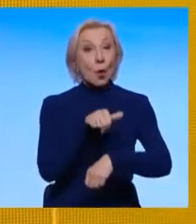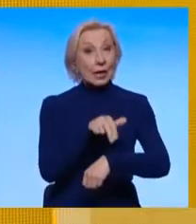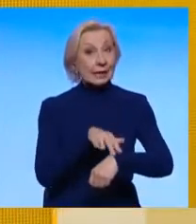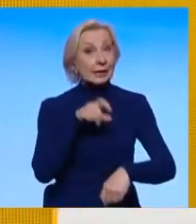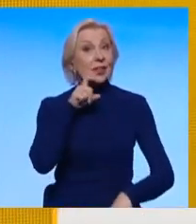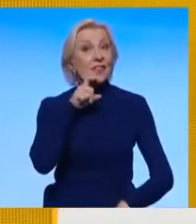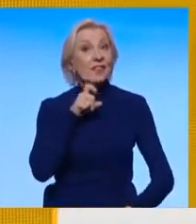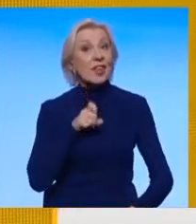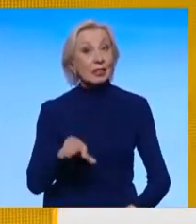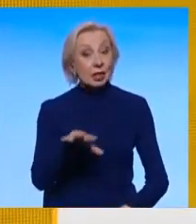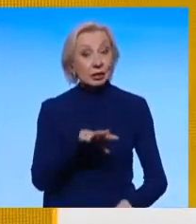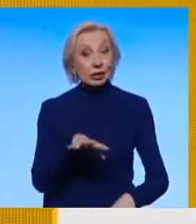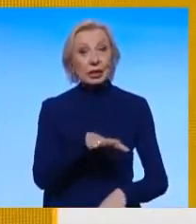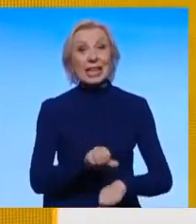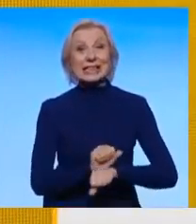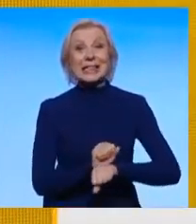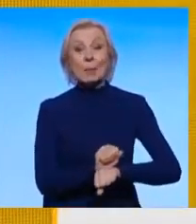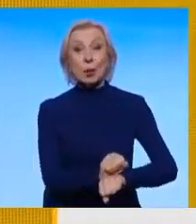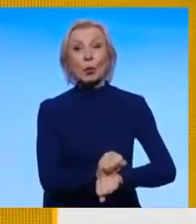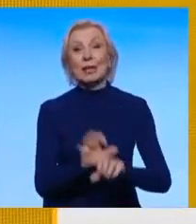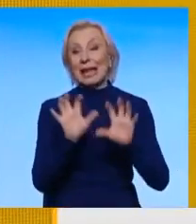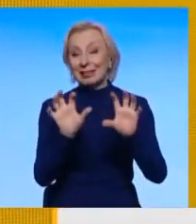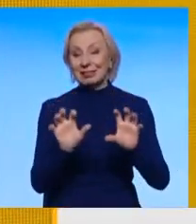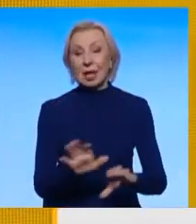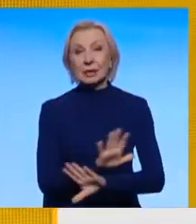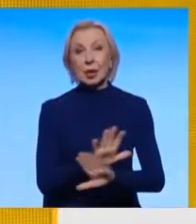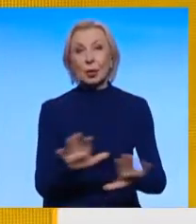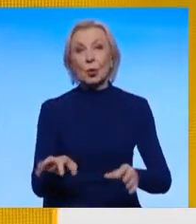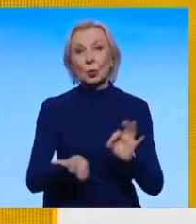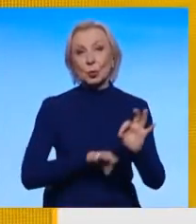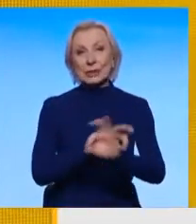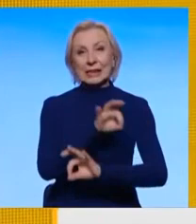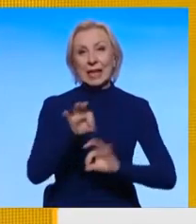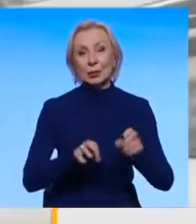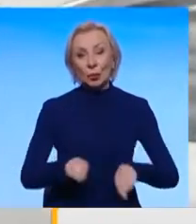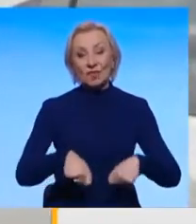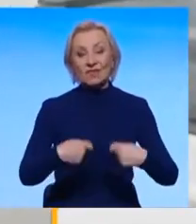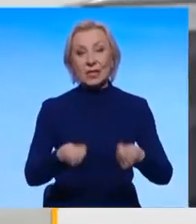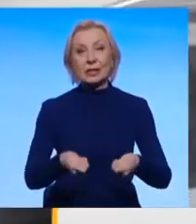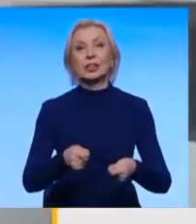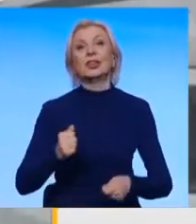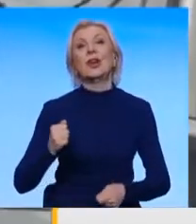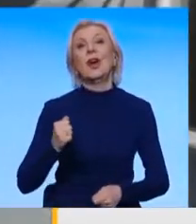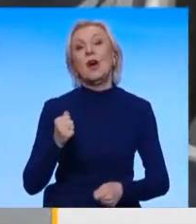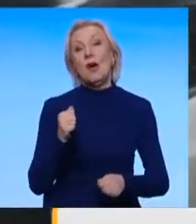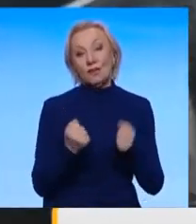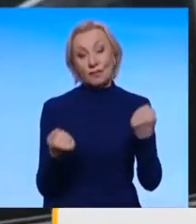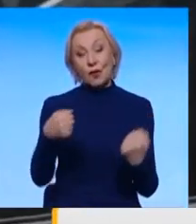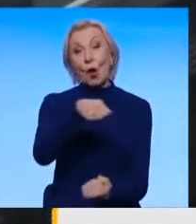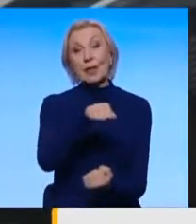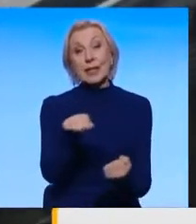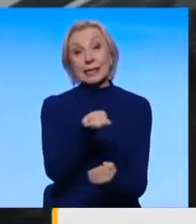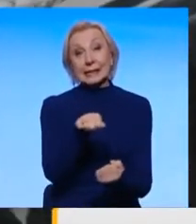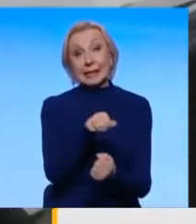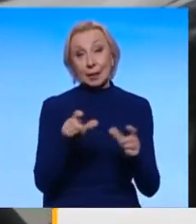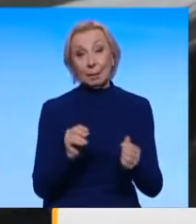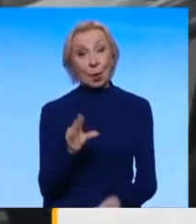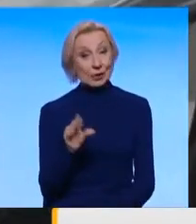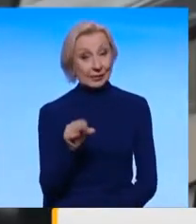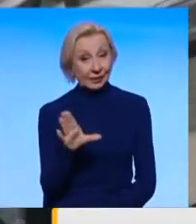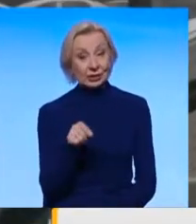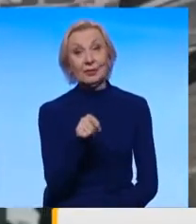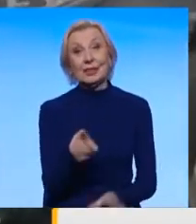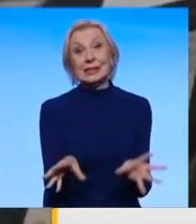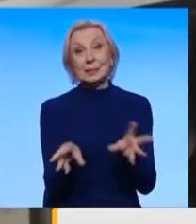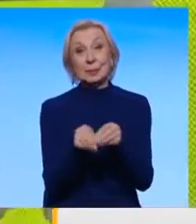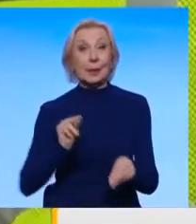Поліцейські Вінниччини заблокували незаконну схему видачі водійських посвідчень. Організатором виявився місцевий житель. Згідно даних